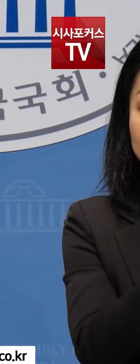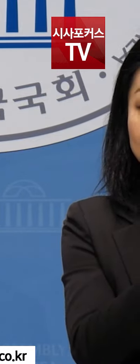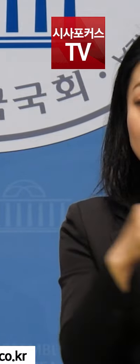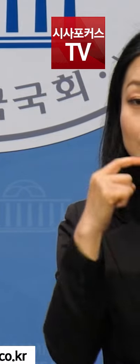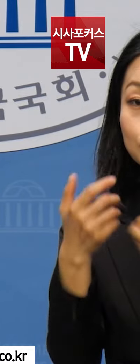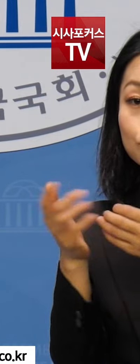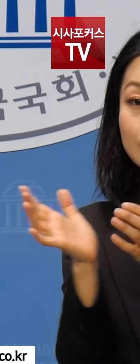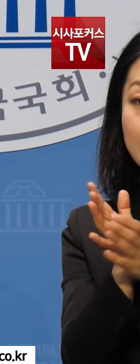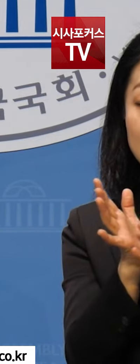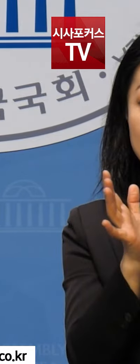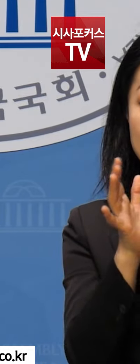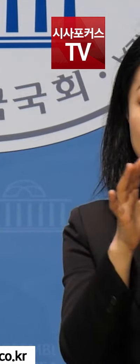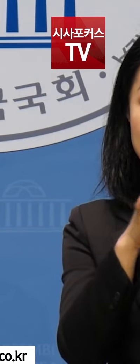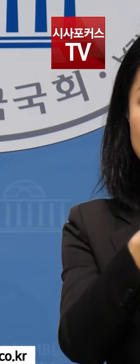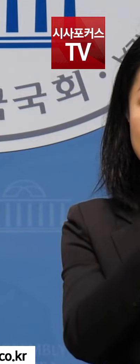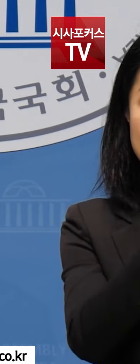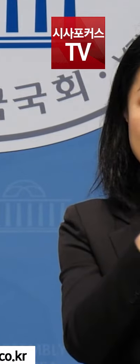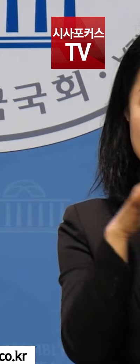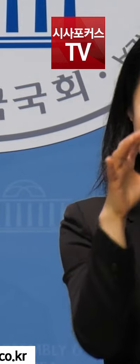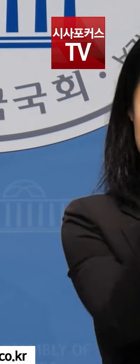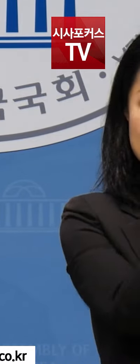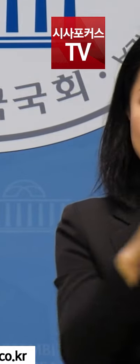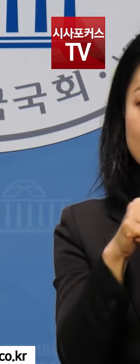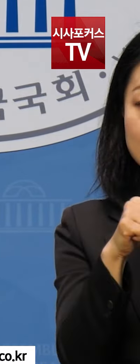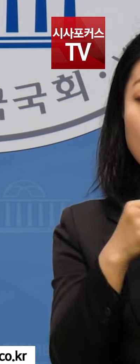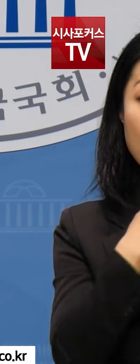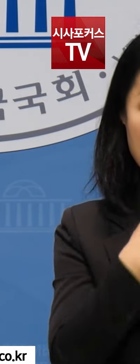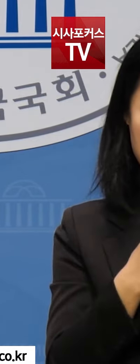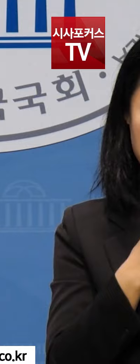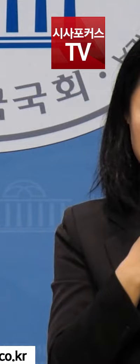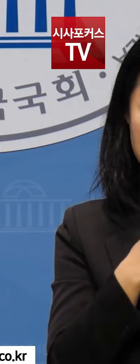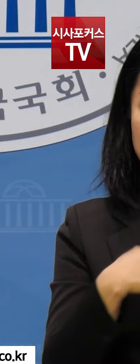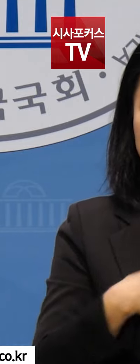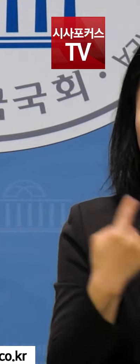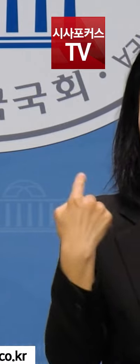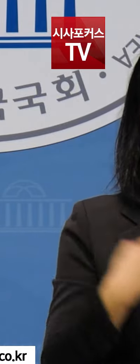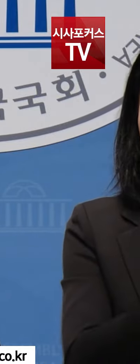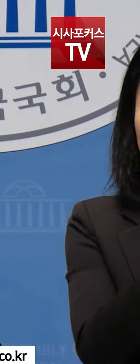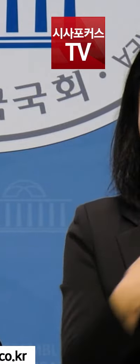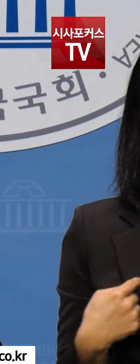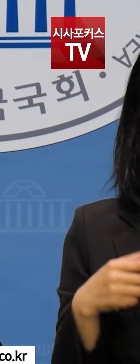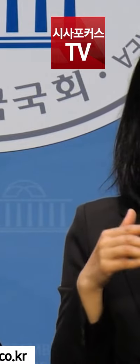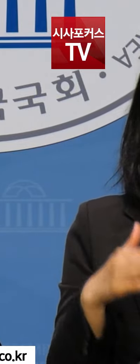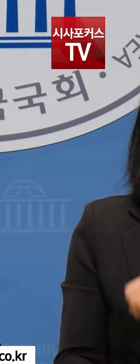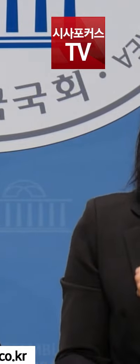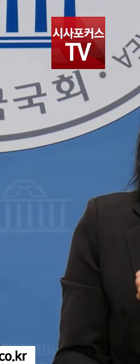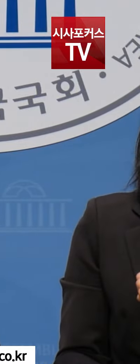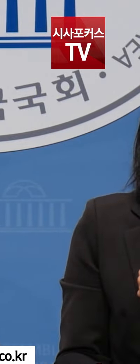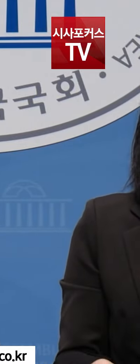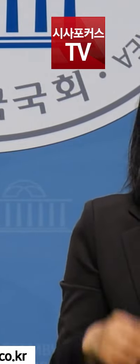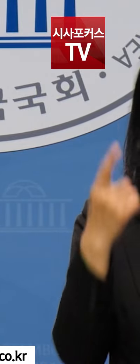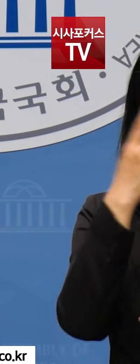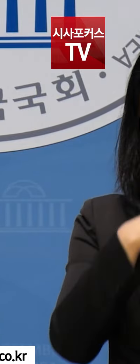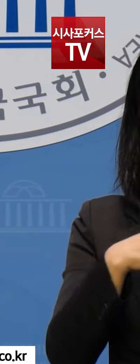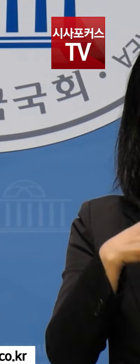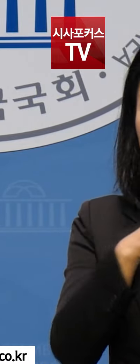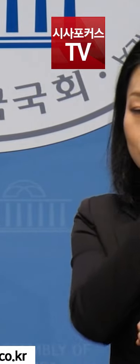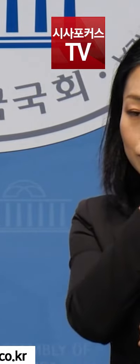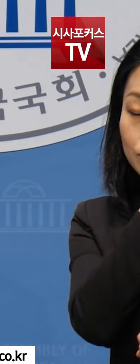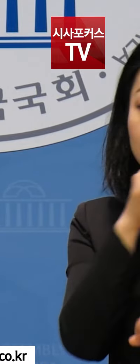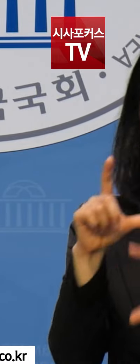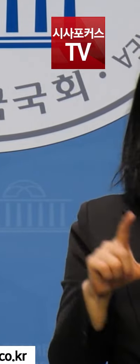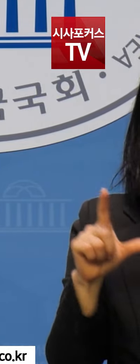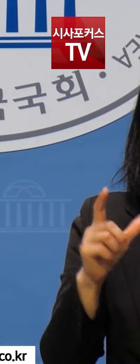하는 그릇된 야욕에 사로잡혀 자기 부정을 스슴치 않는 망신스러운 일들을 벌이고 있는